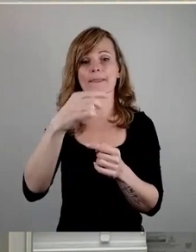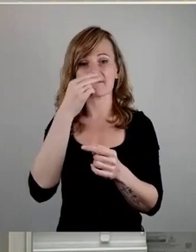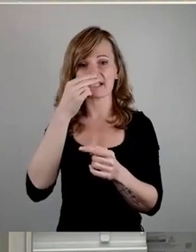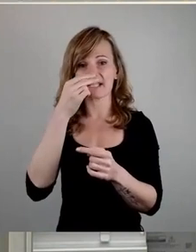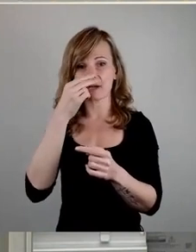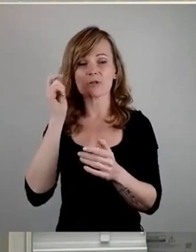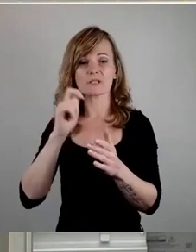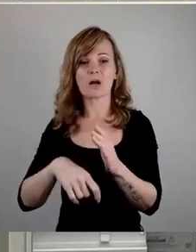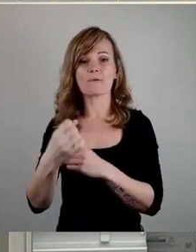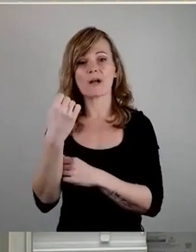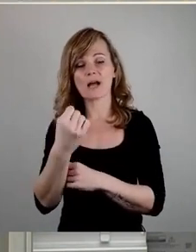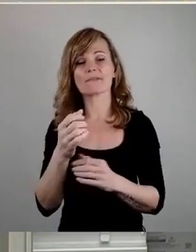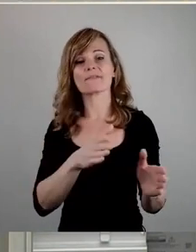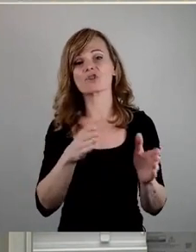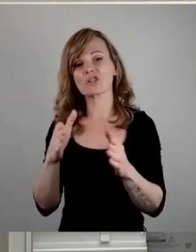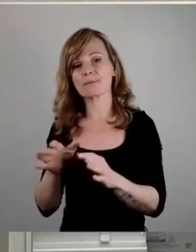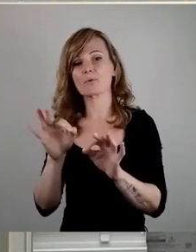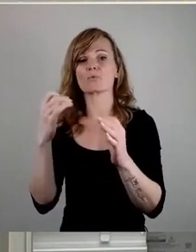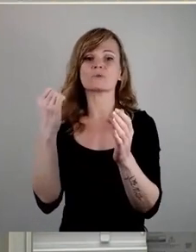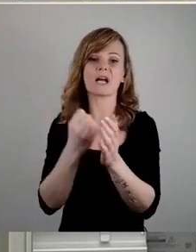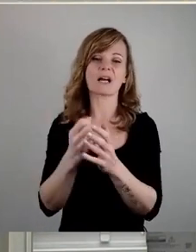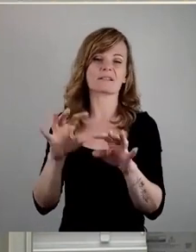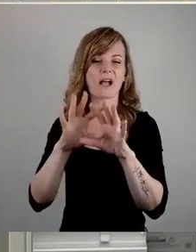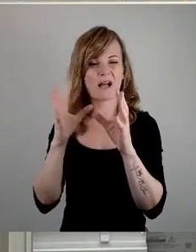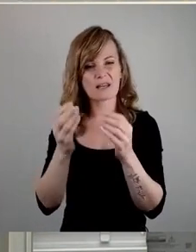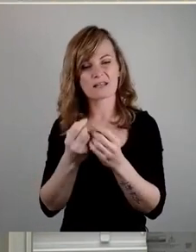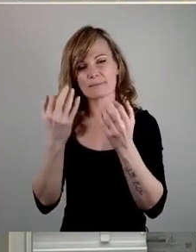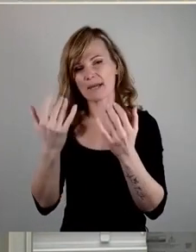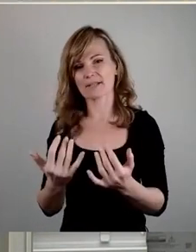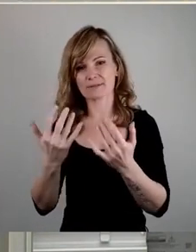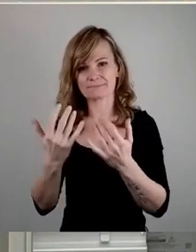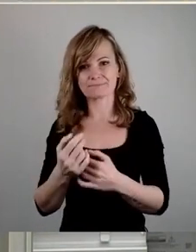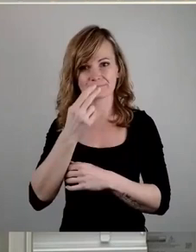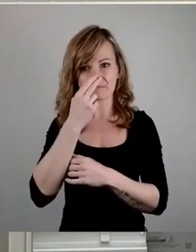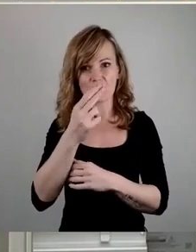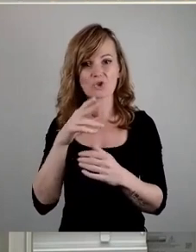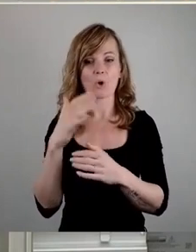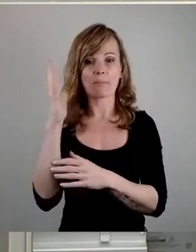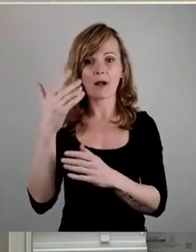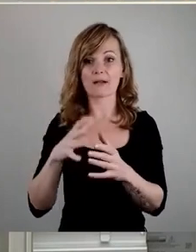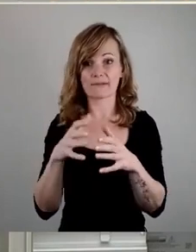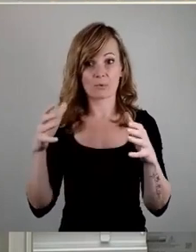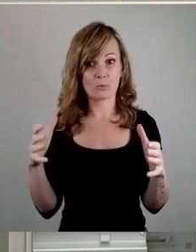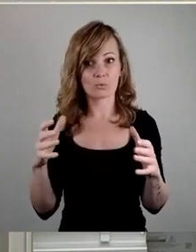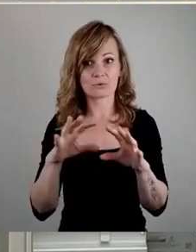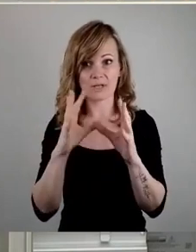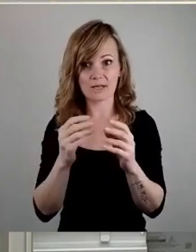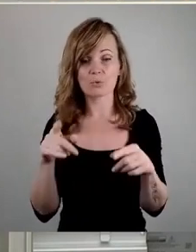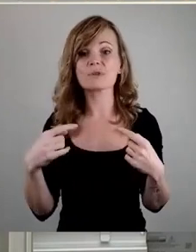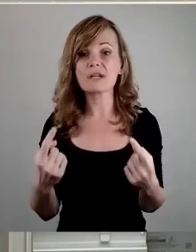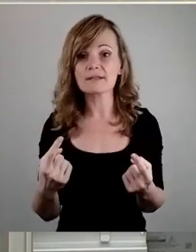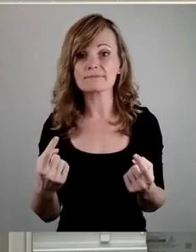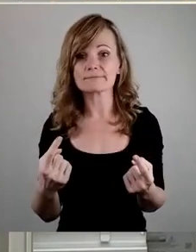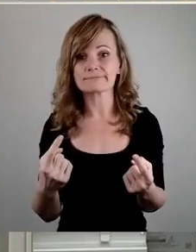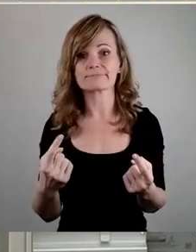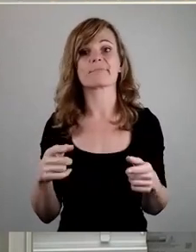gab Gutachten, die haben das alles ausgerechnet. Wir haben geguckt, wie groß ist dieser Park. Und gut, es gab ein